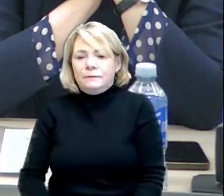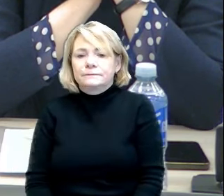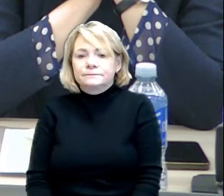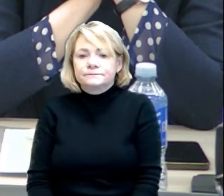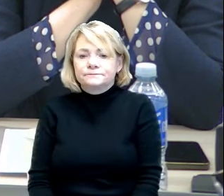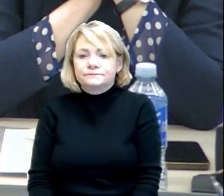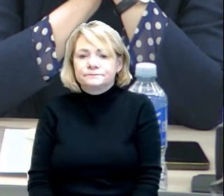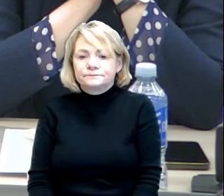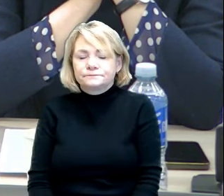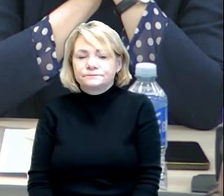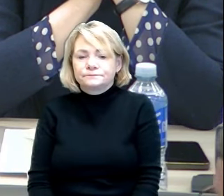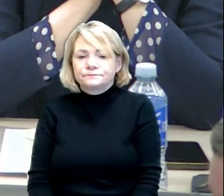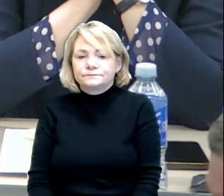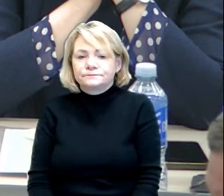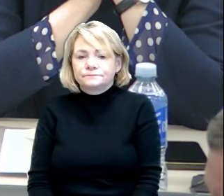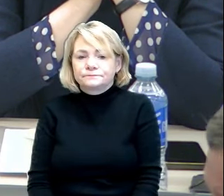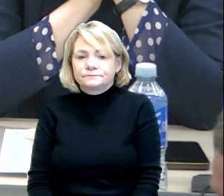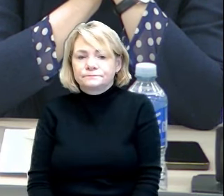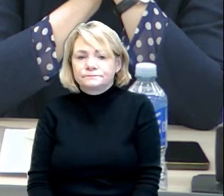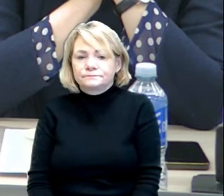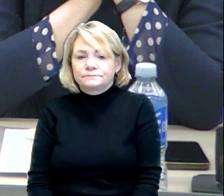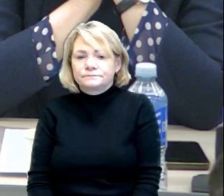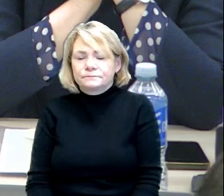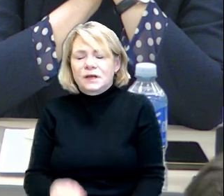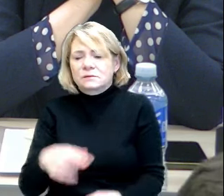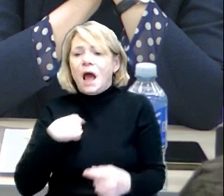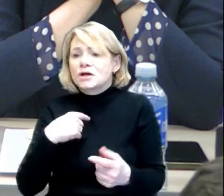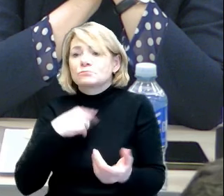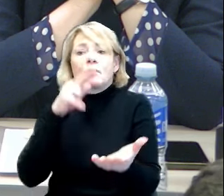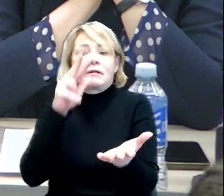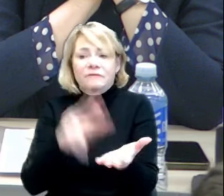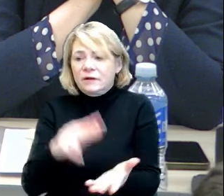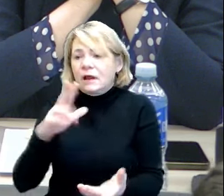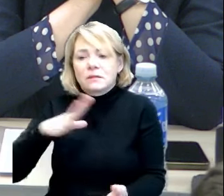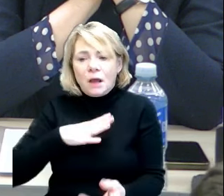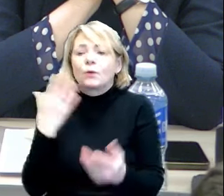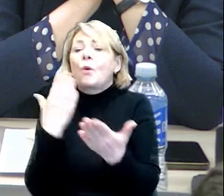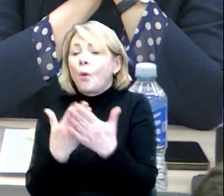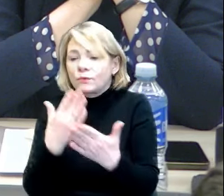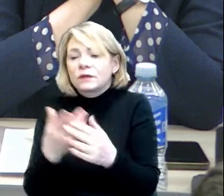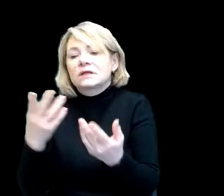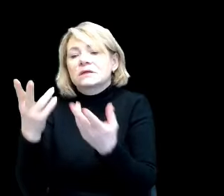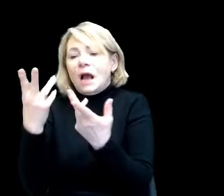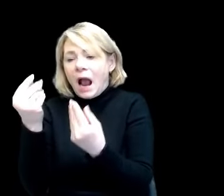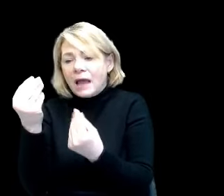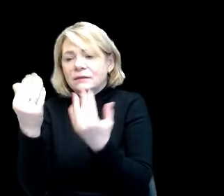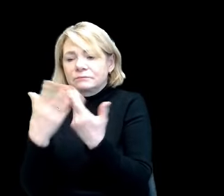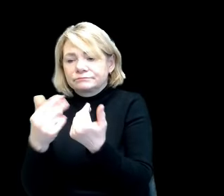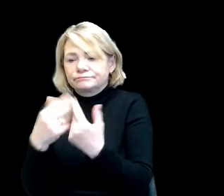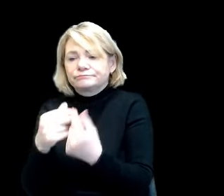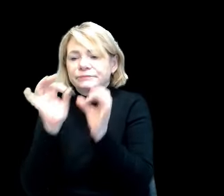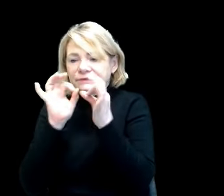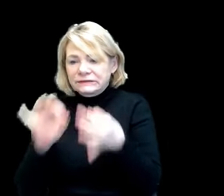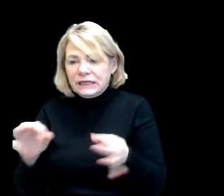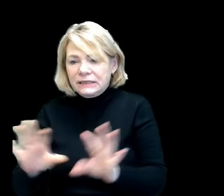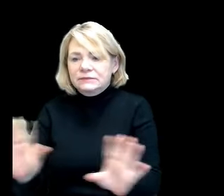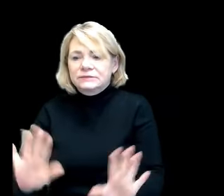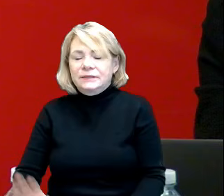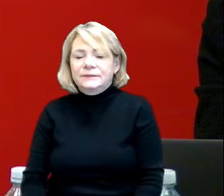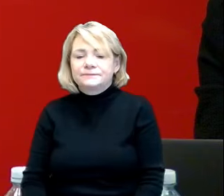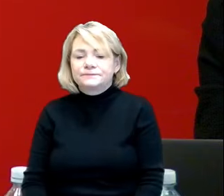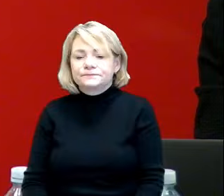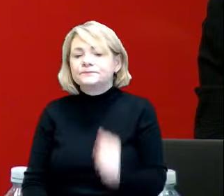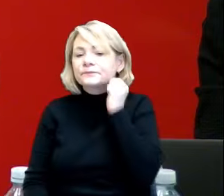kuriame kaina suskaičiuota akivaizdžiai neteisingai ačiū ačiū raimantas